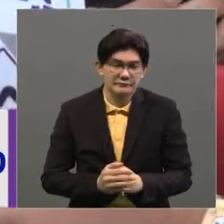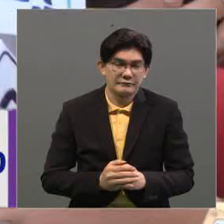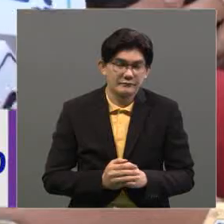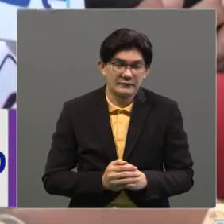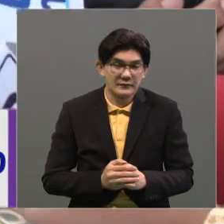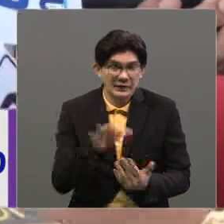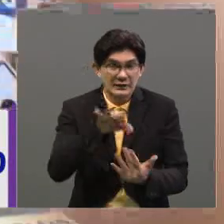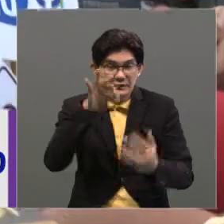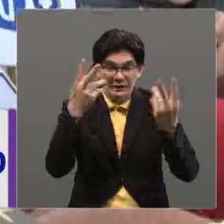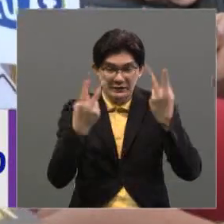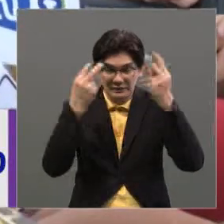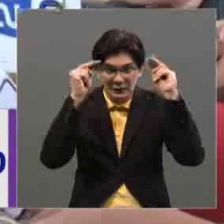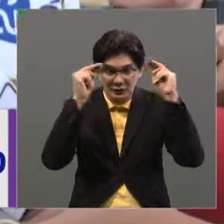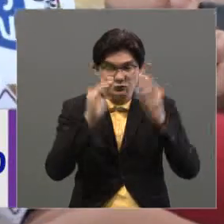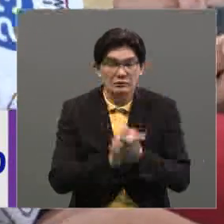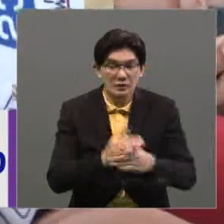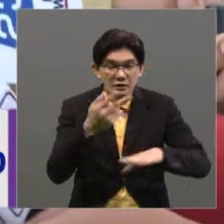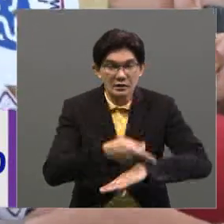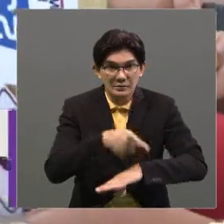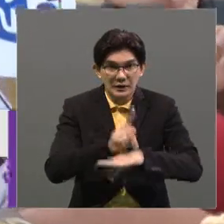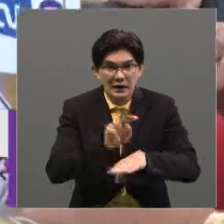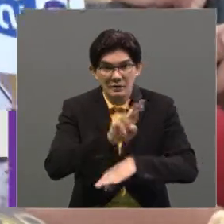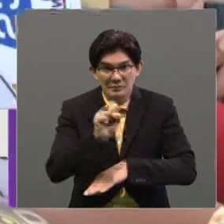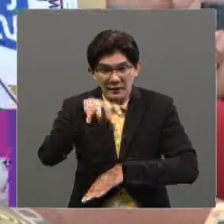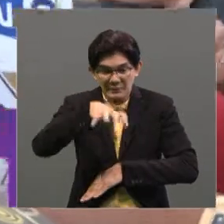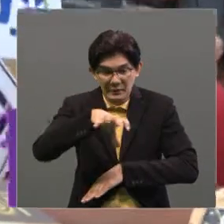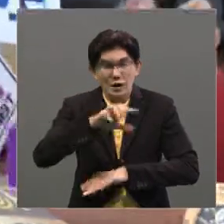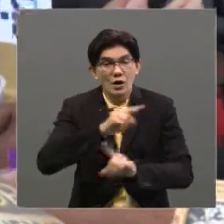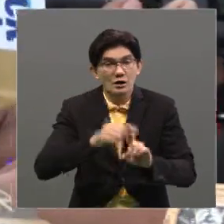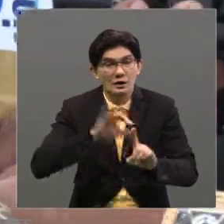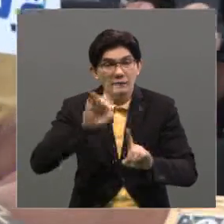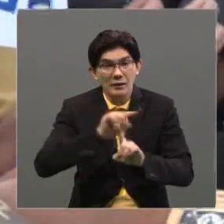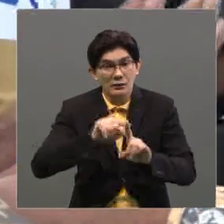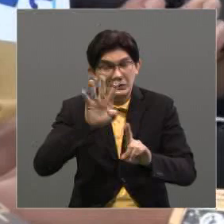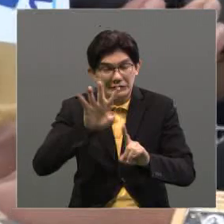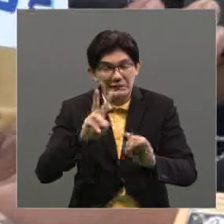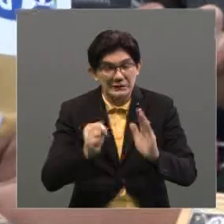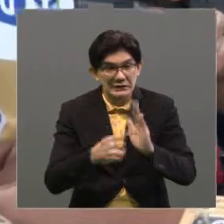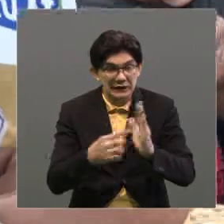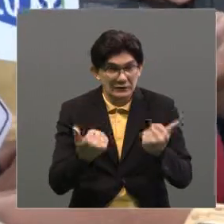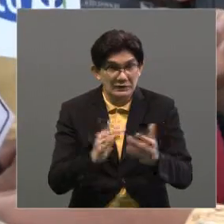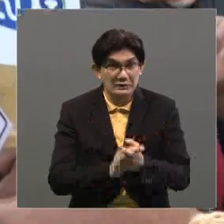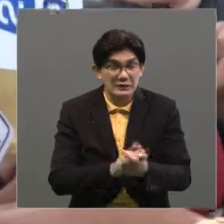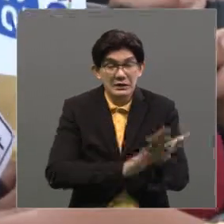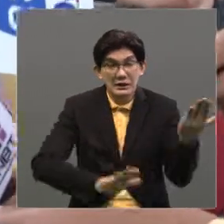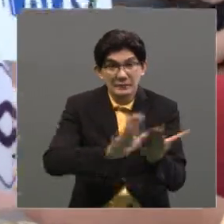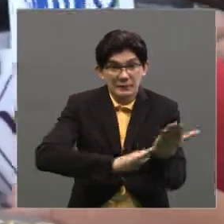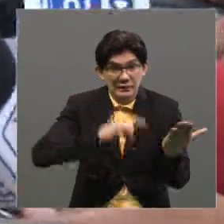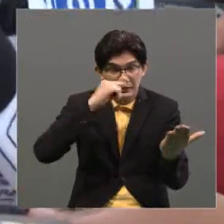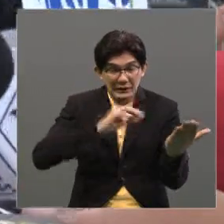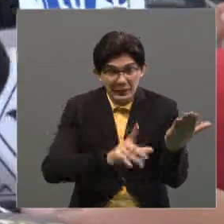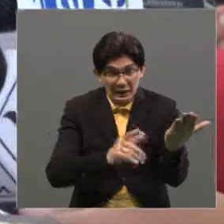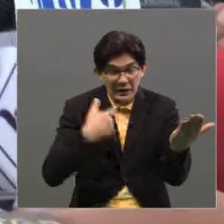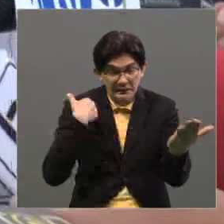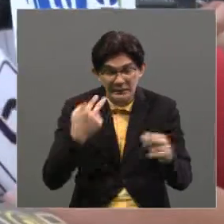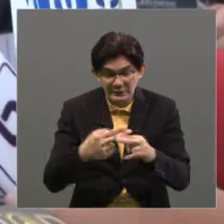นเรื่องการโหวตเลือกนายกรัฐมนตรีที่ประธานรัฐสภานัด4สิงหาคมนี้ศุกร์หน้าเนี่ยนะครับทางชาติไทยพัฒนาเนี่ยขอดูก่อน